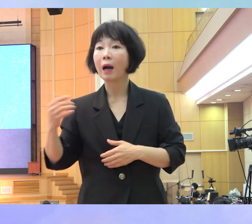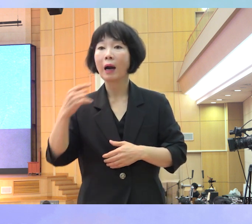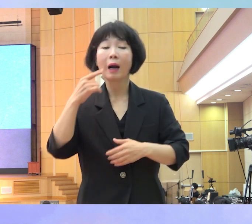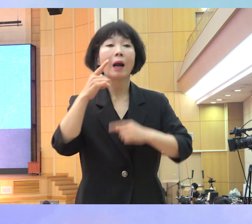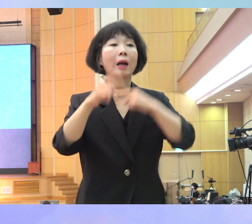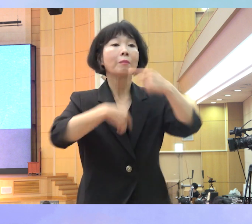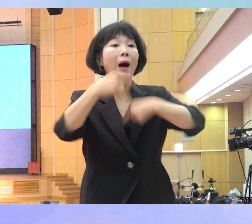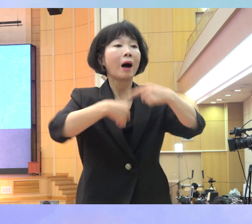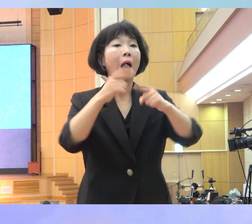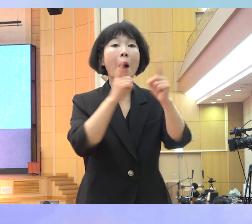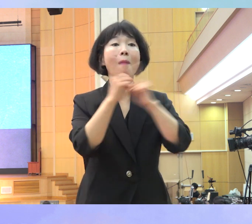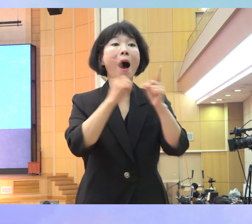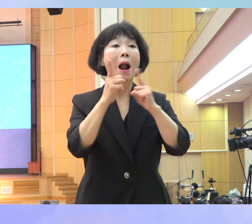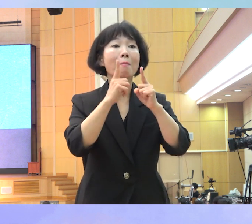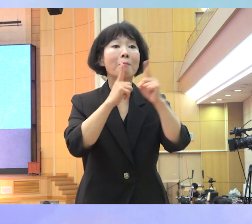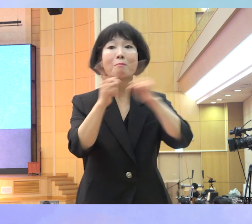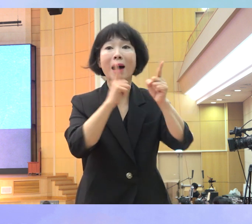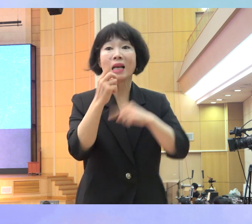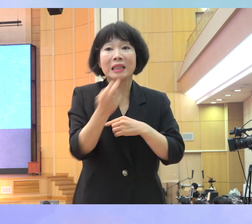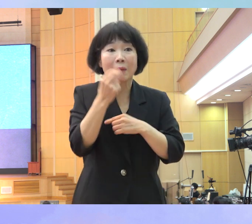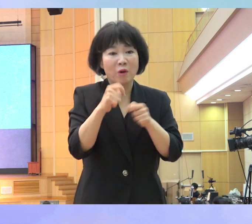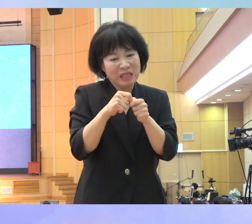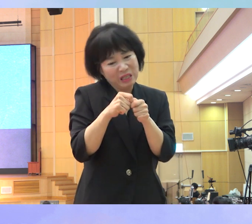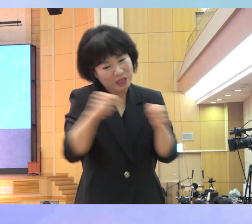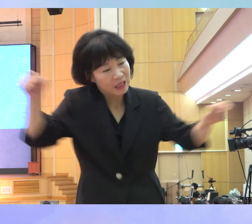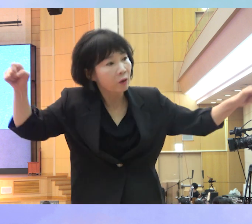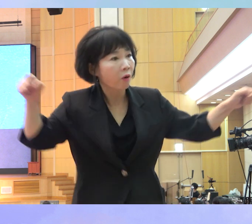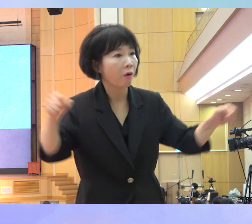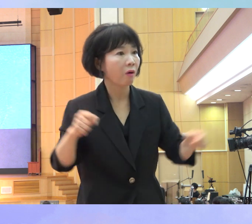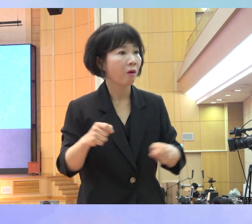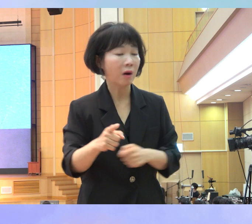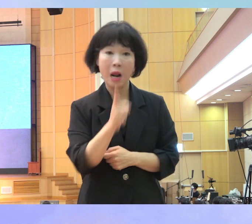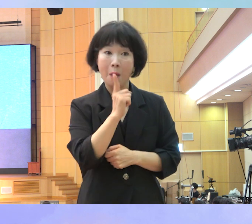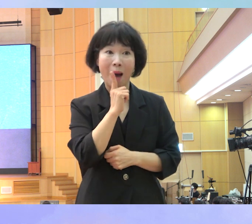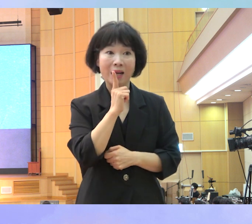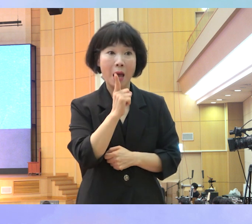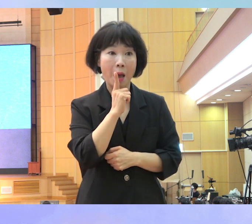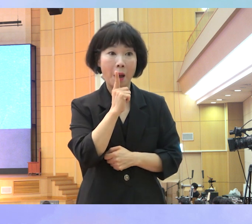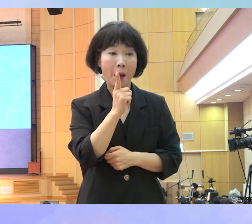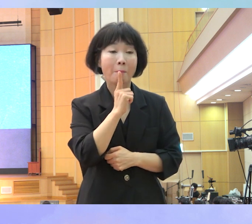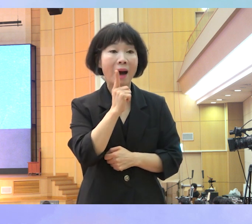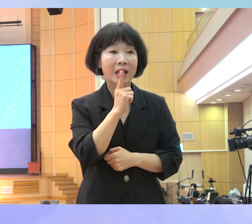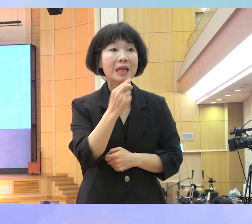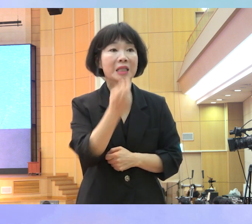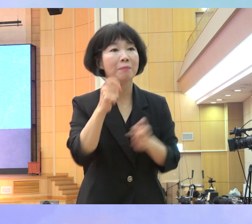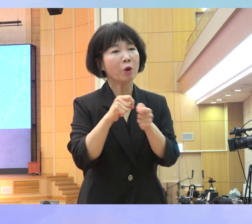수명이 길다 라는 겁니다.